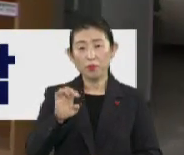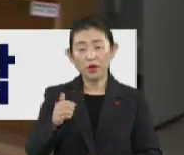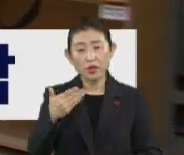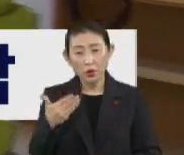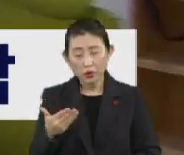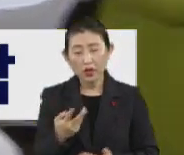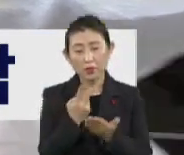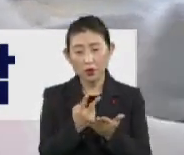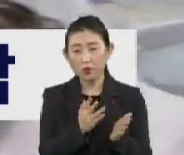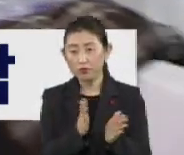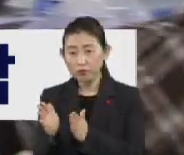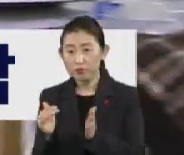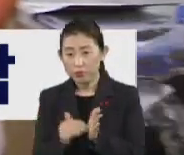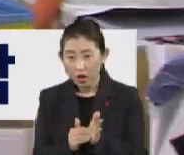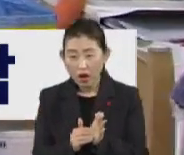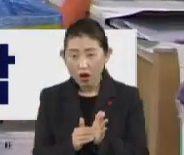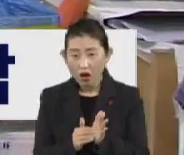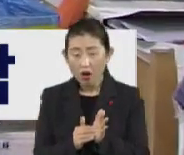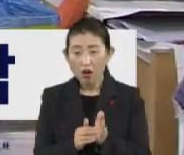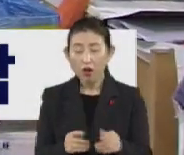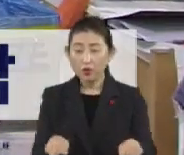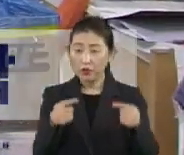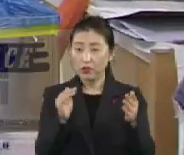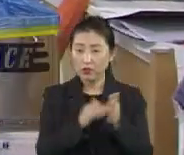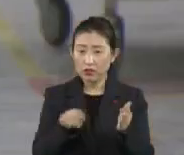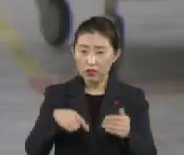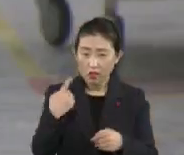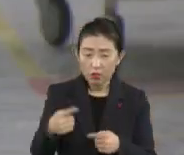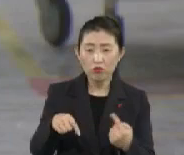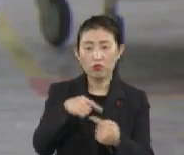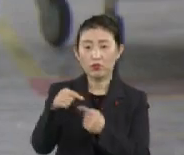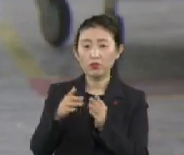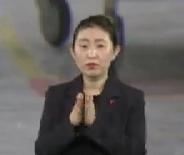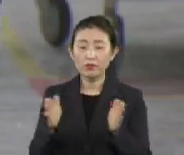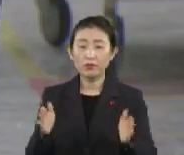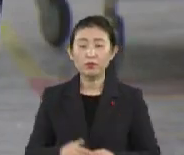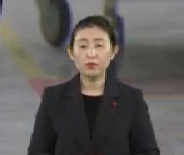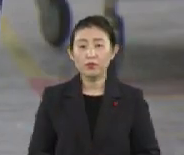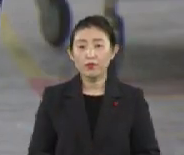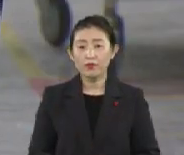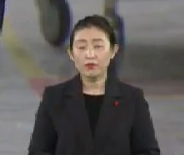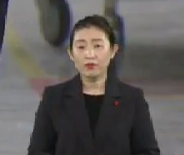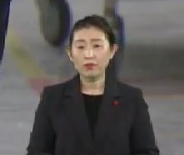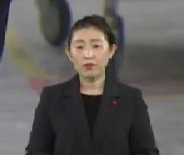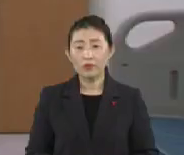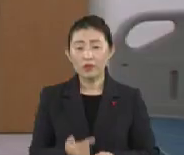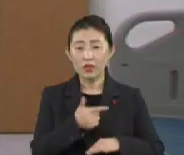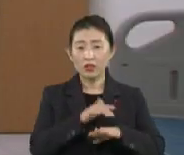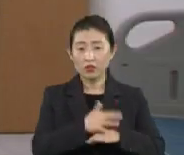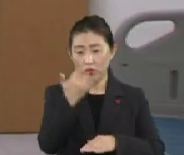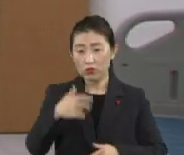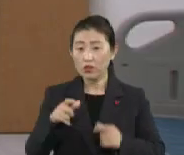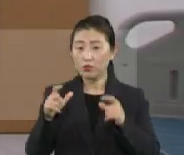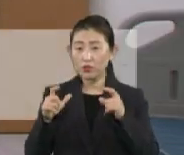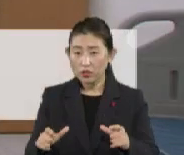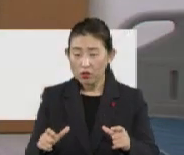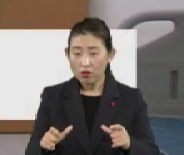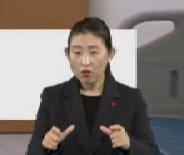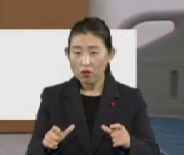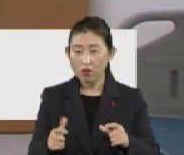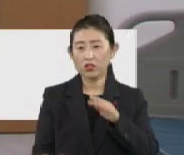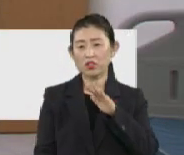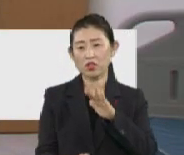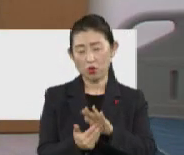병상 조성을 마무리하고 설 연휴 직후부터 본격 운영에 들어갈 예정입니다. 대전 충남 지역에서 최대